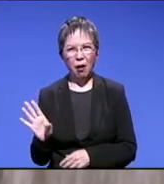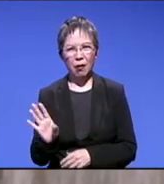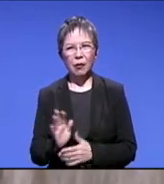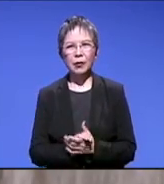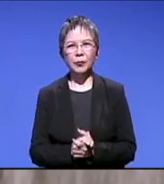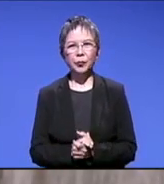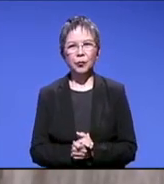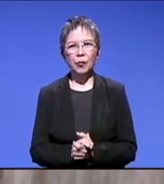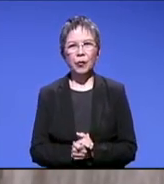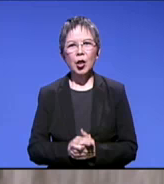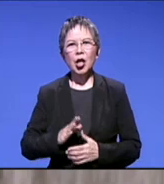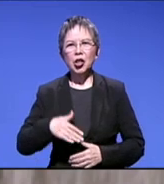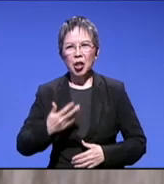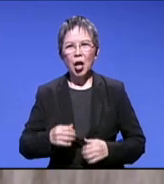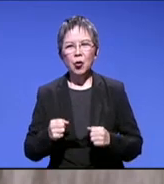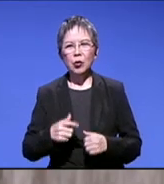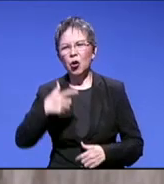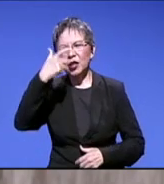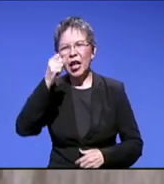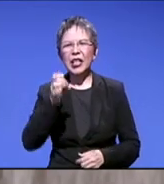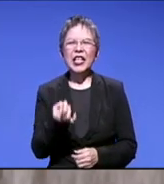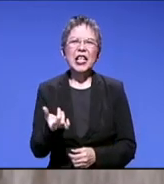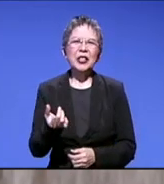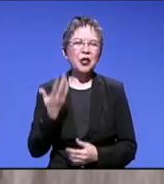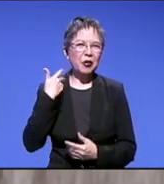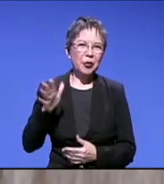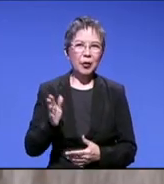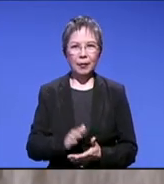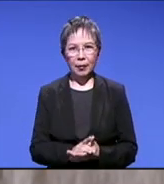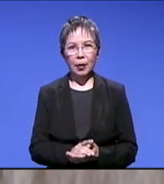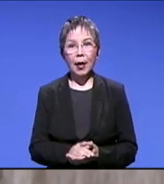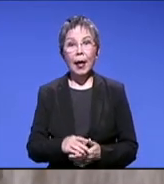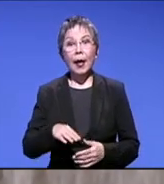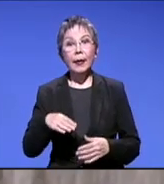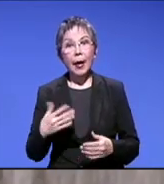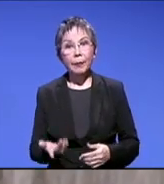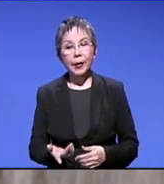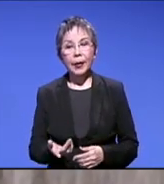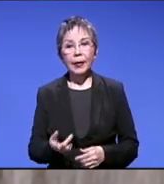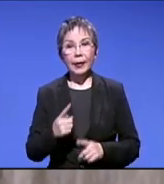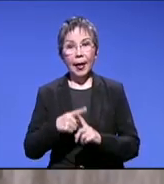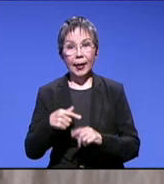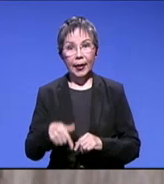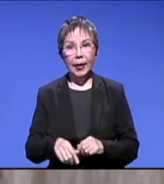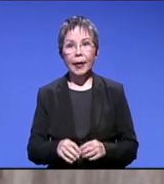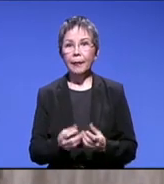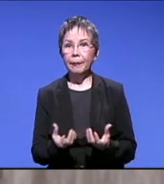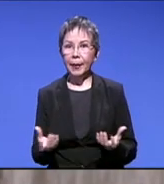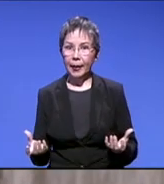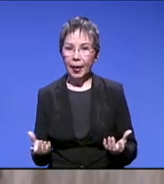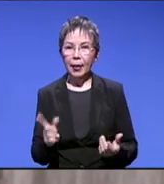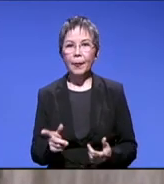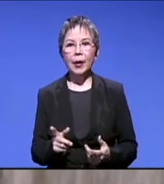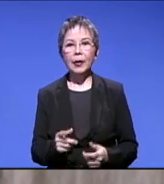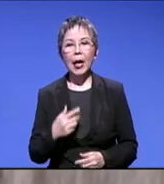menghadapi apapun termasuk sakit yang dideritanya. Tapi kali ini tentunya berbeda karena